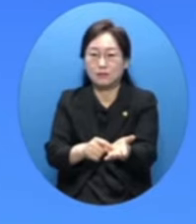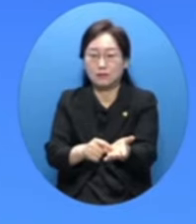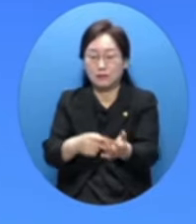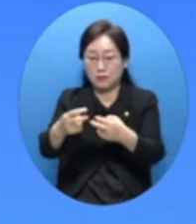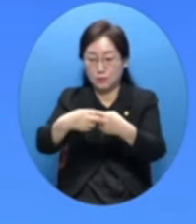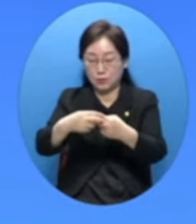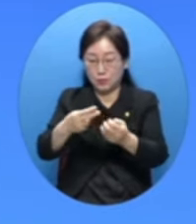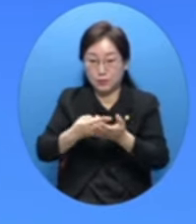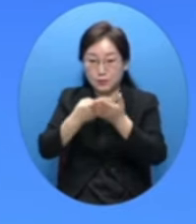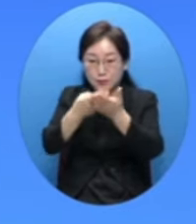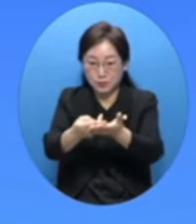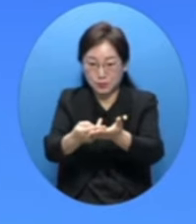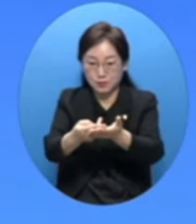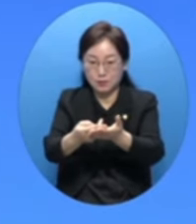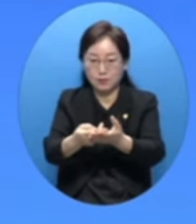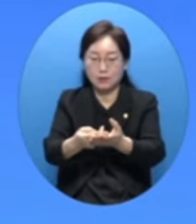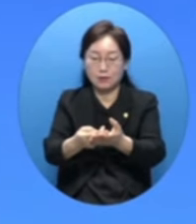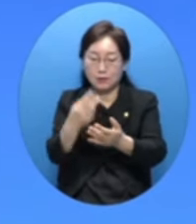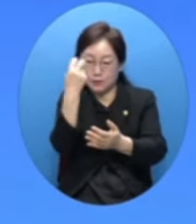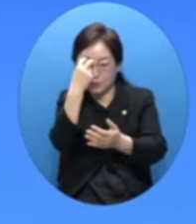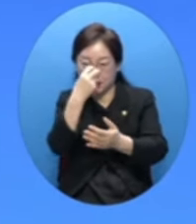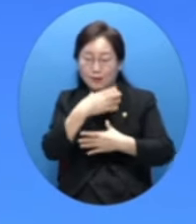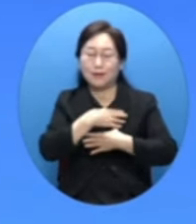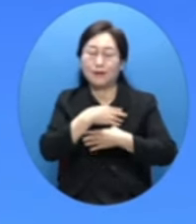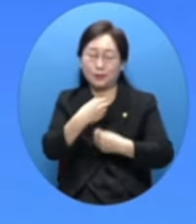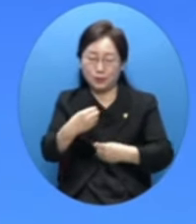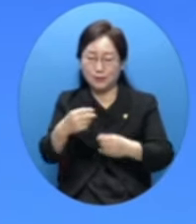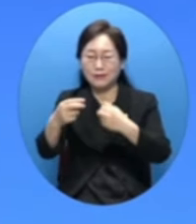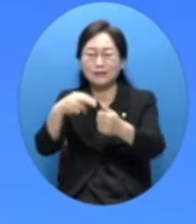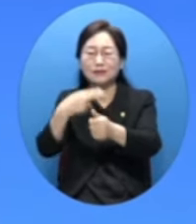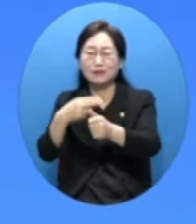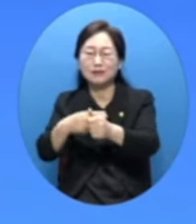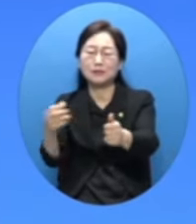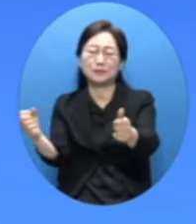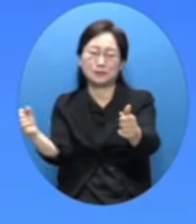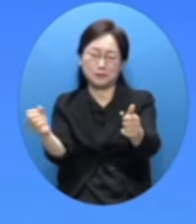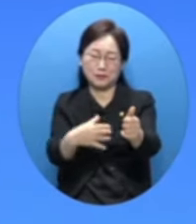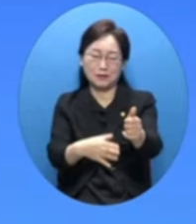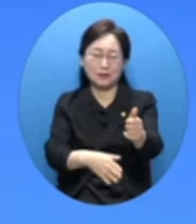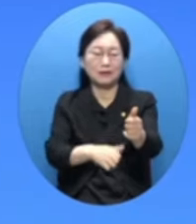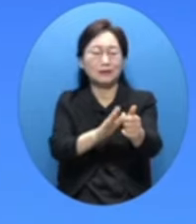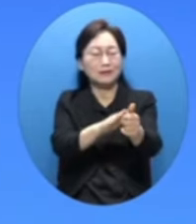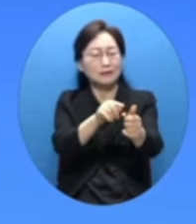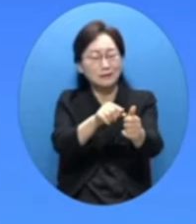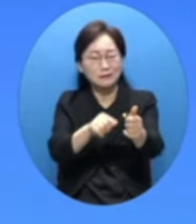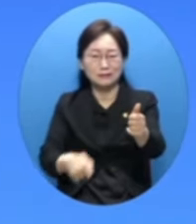병원에 옮겨져서 안정을 취했는데 의사가 말하기를 너무